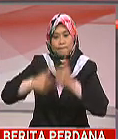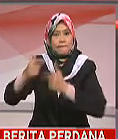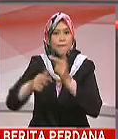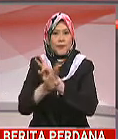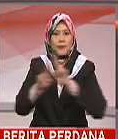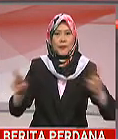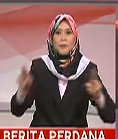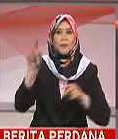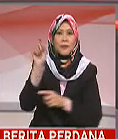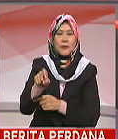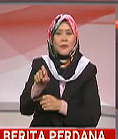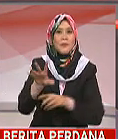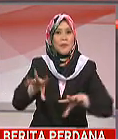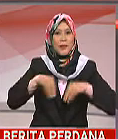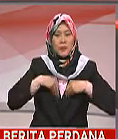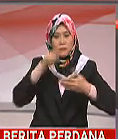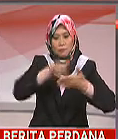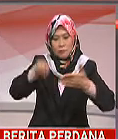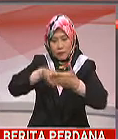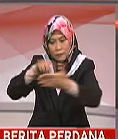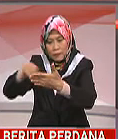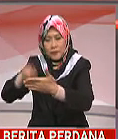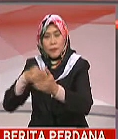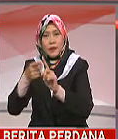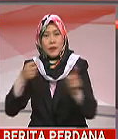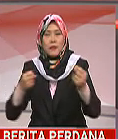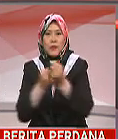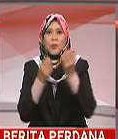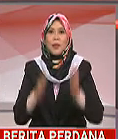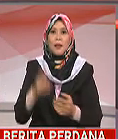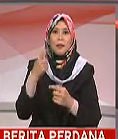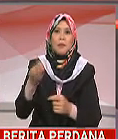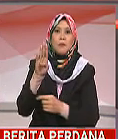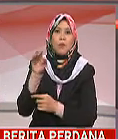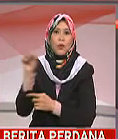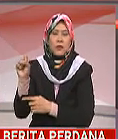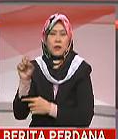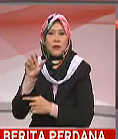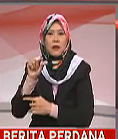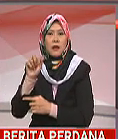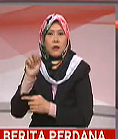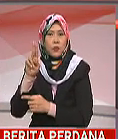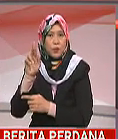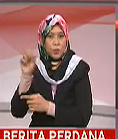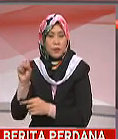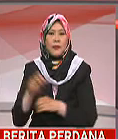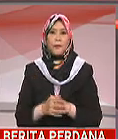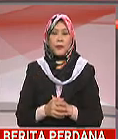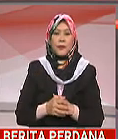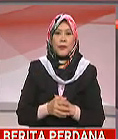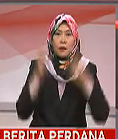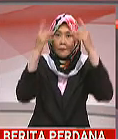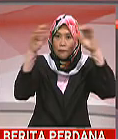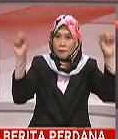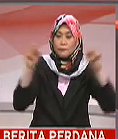ini meskipun menerima kritikan daripada penyokong The Bos gaurus naib presidennya Datuk Mohamad yazan Mohamad